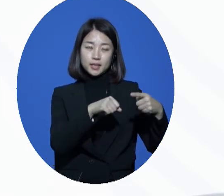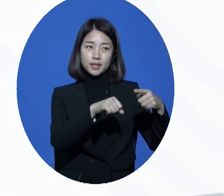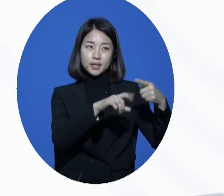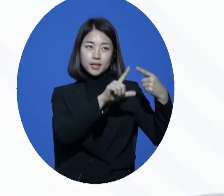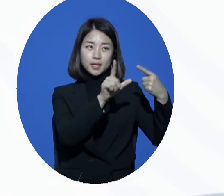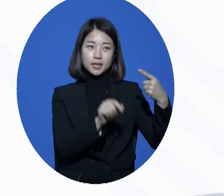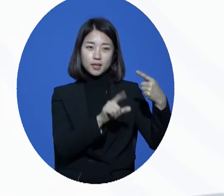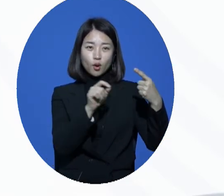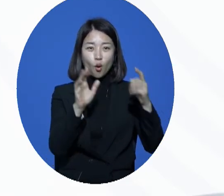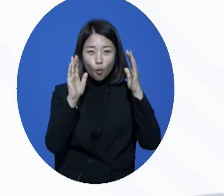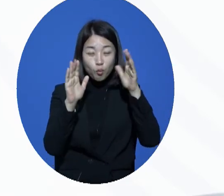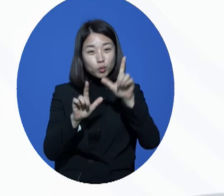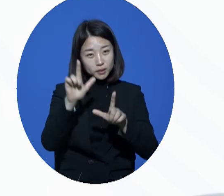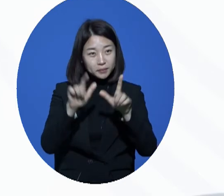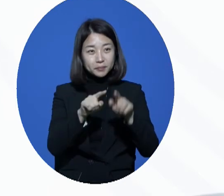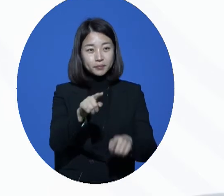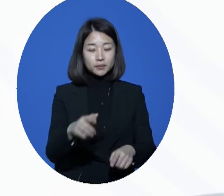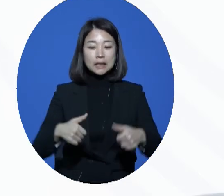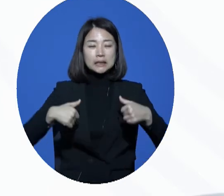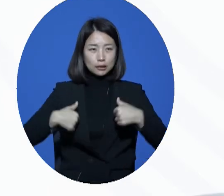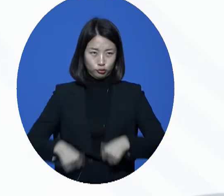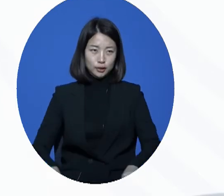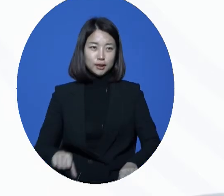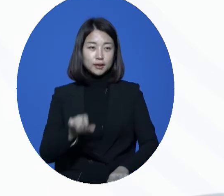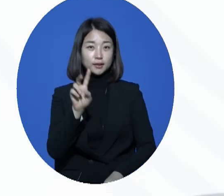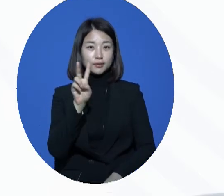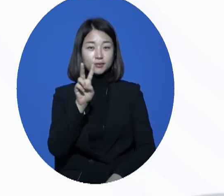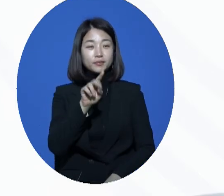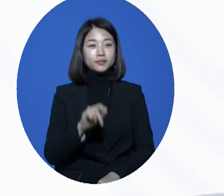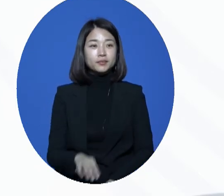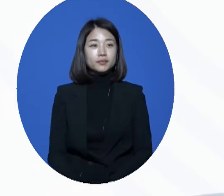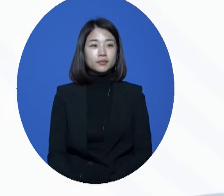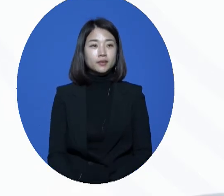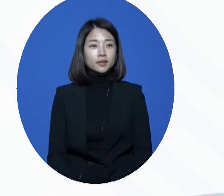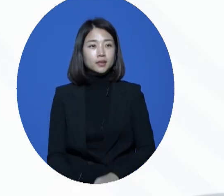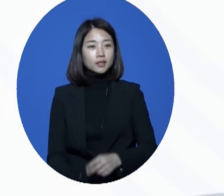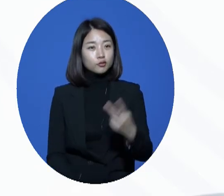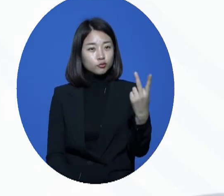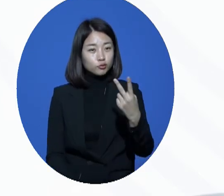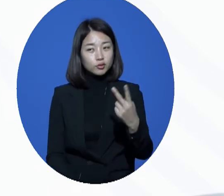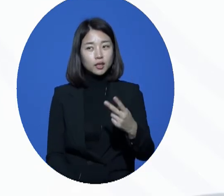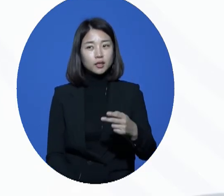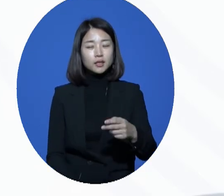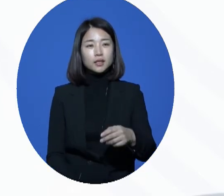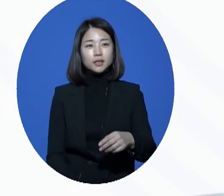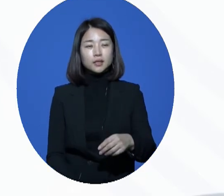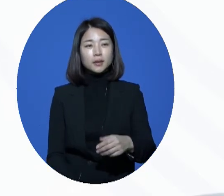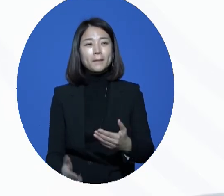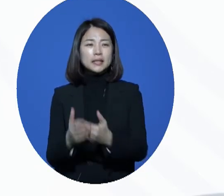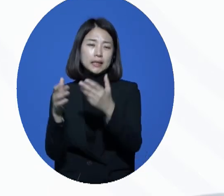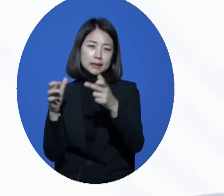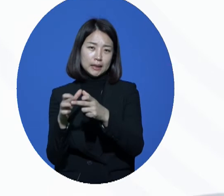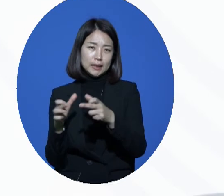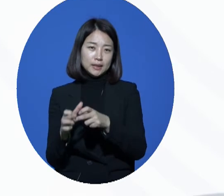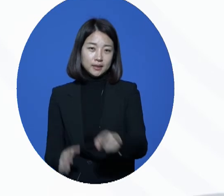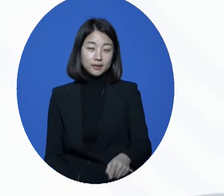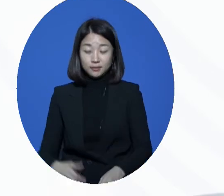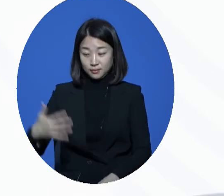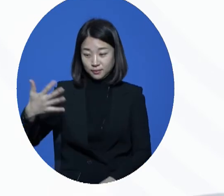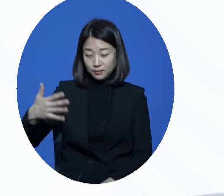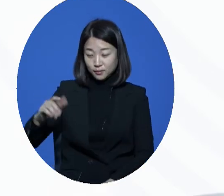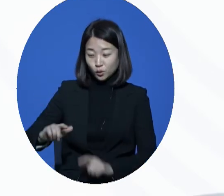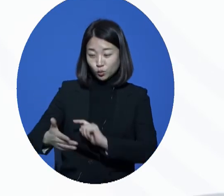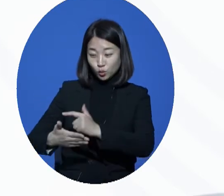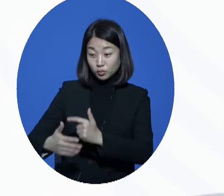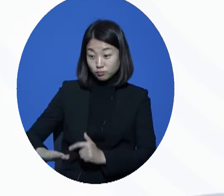모습입니다. 둘이 쌍둥이고요. 둘 다 특수교육 대상자인데요. 컴퓨터 한 대를 놓고 줌